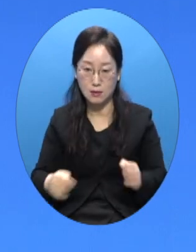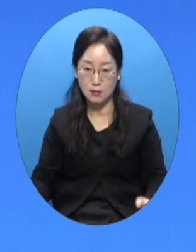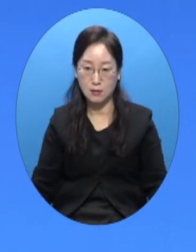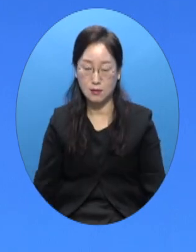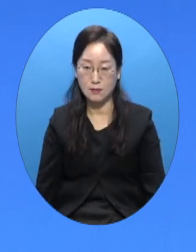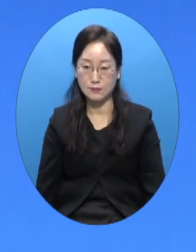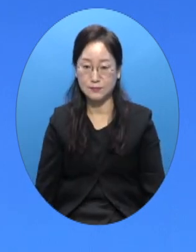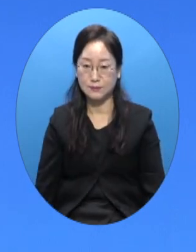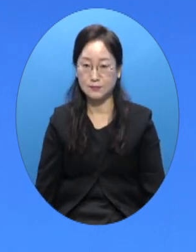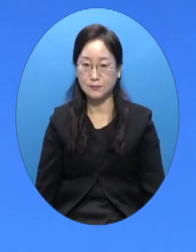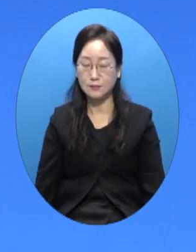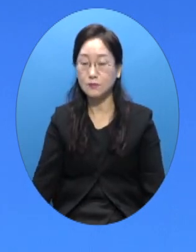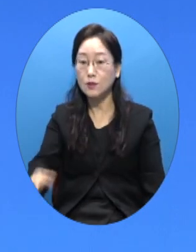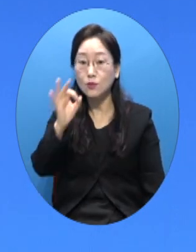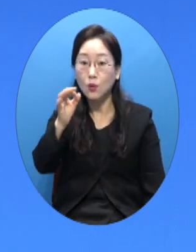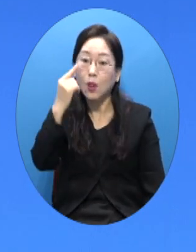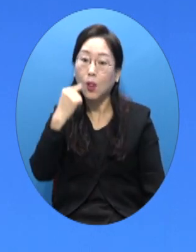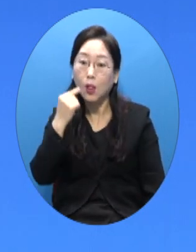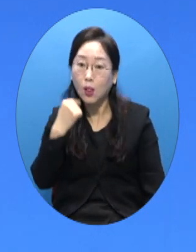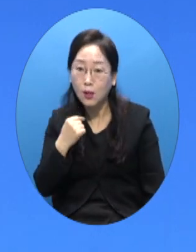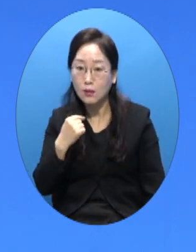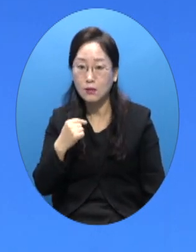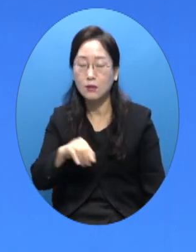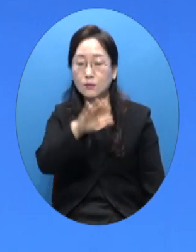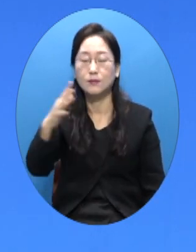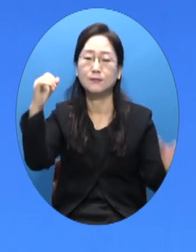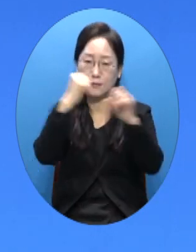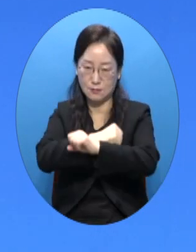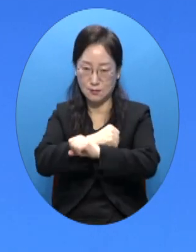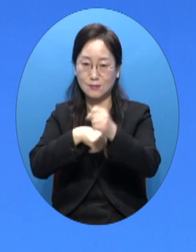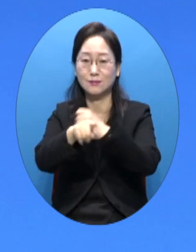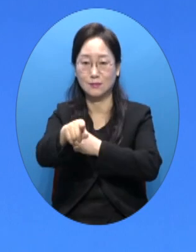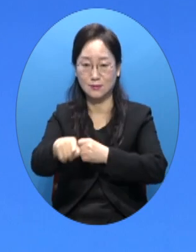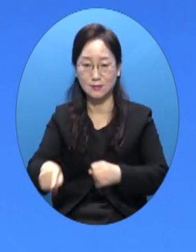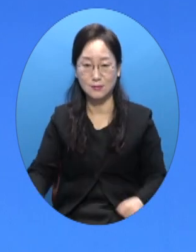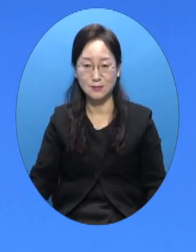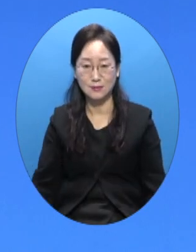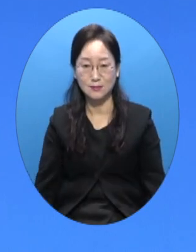낭비했습니다 물질에 탐욕이 우리 파멸로 끈